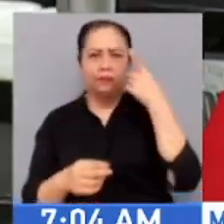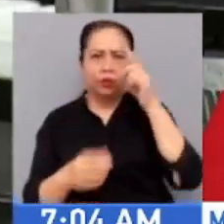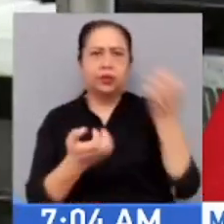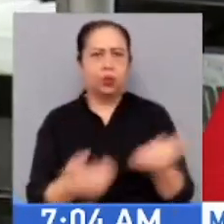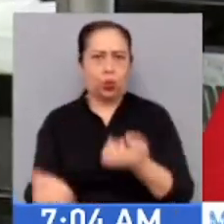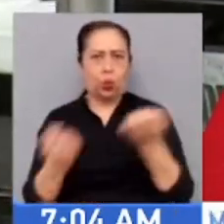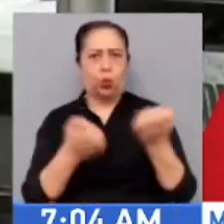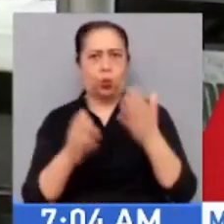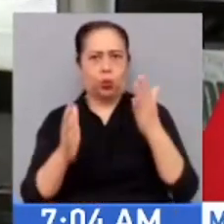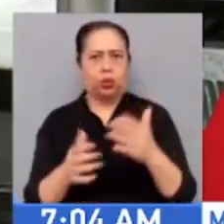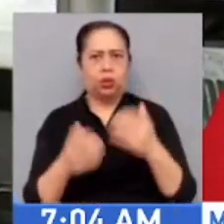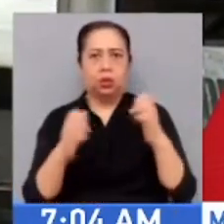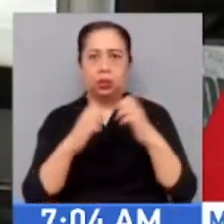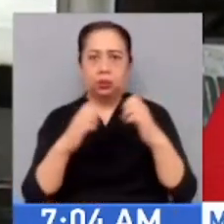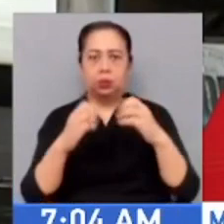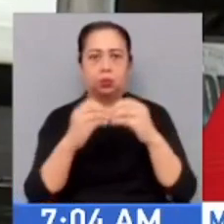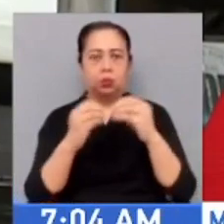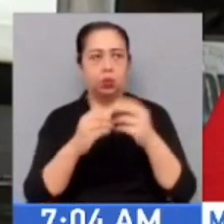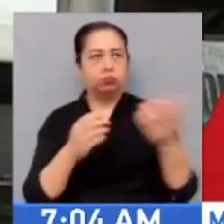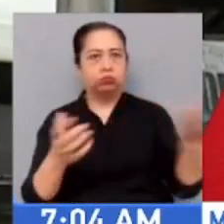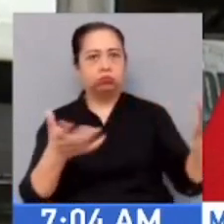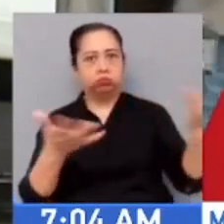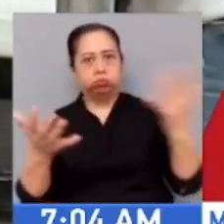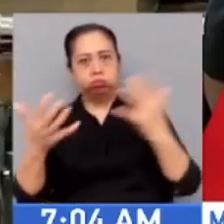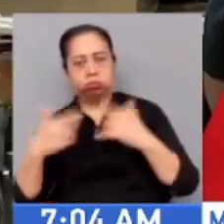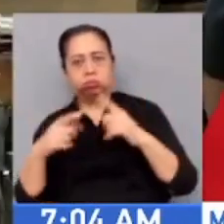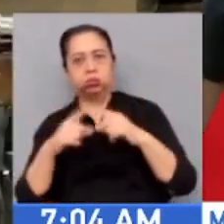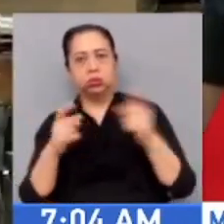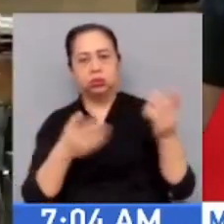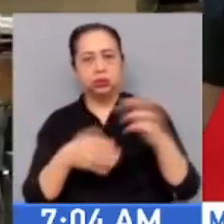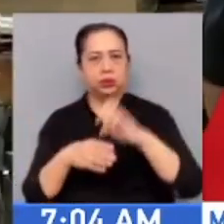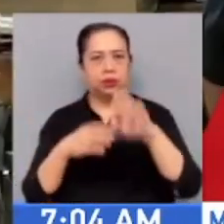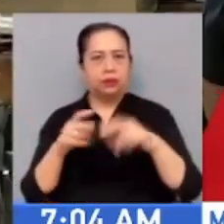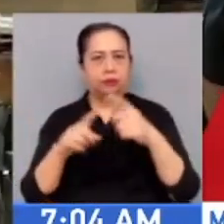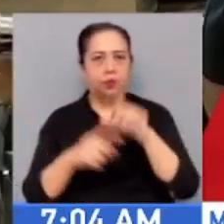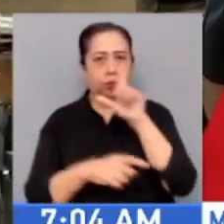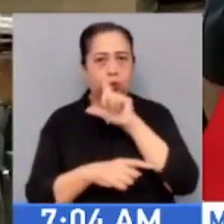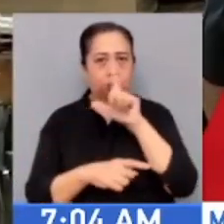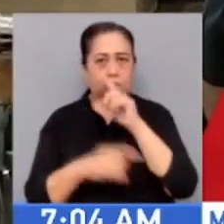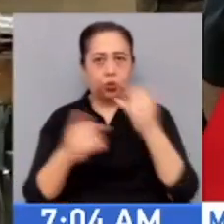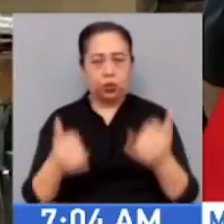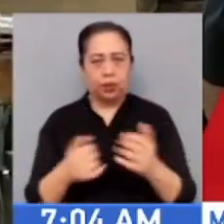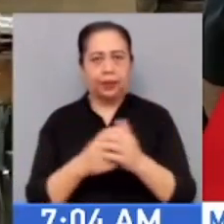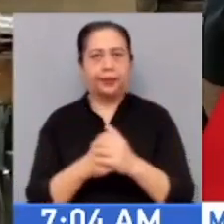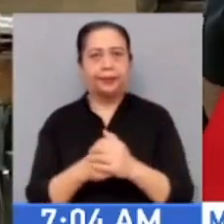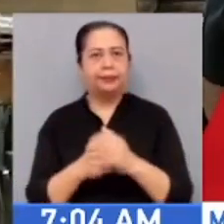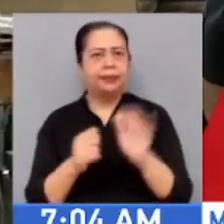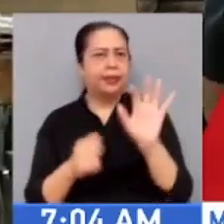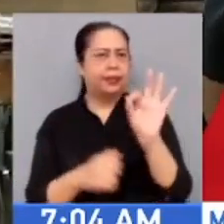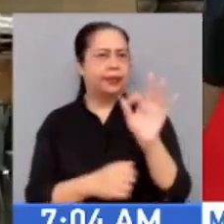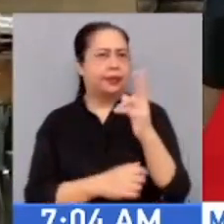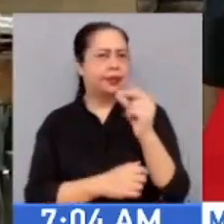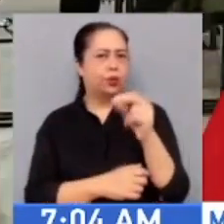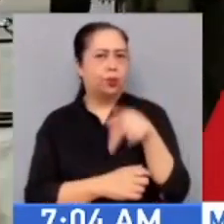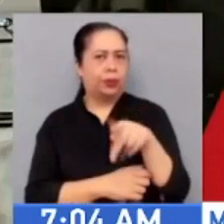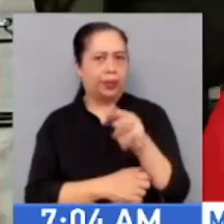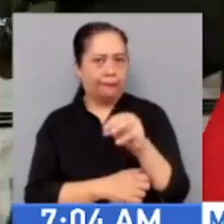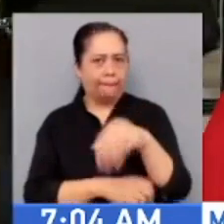din na darating pa ang mas maraming election return mula Luzon ngayong araw. Samantala, as of 9:32 PM kagabi,